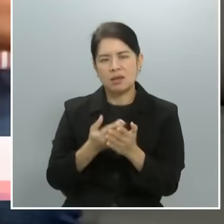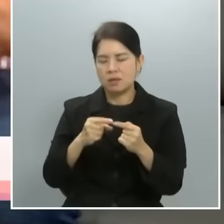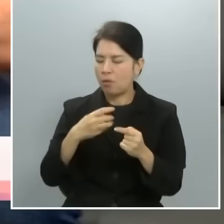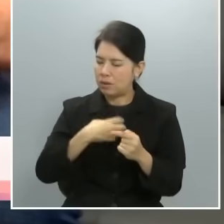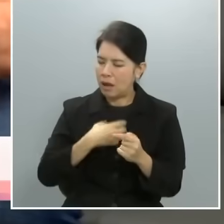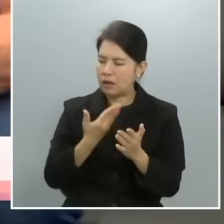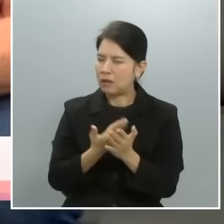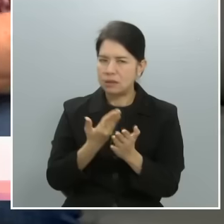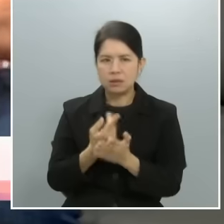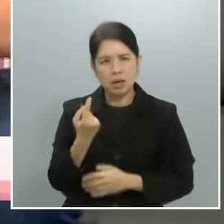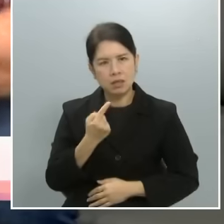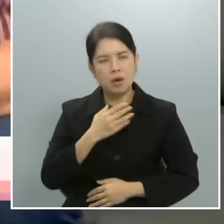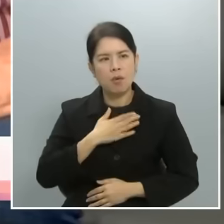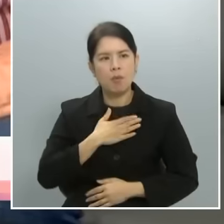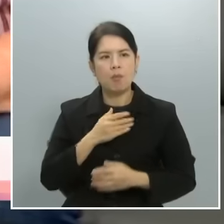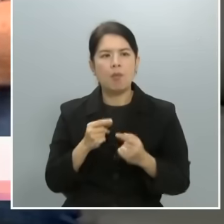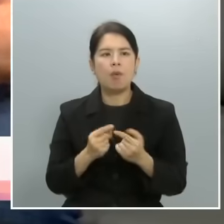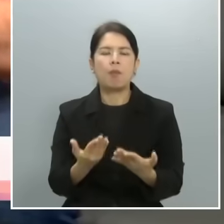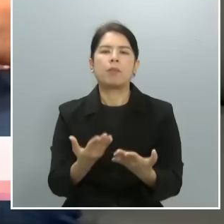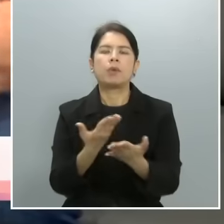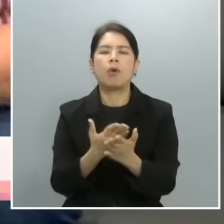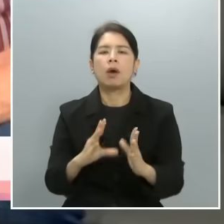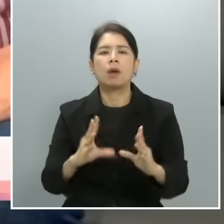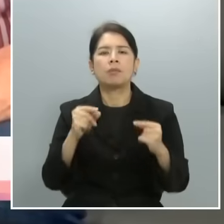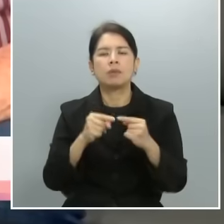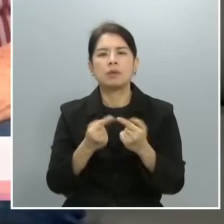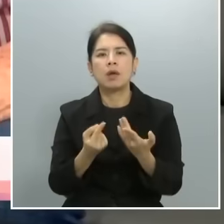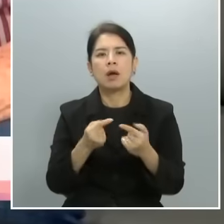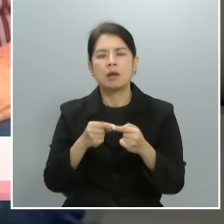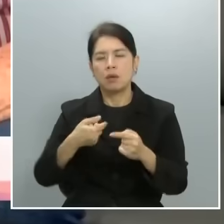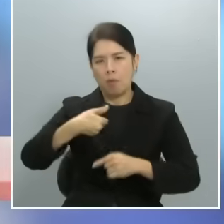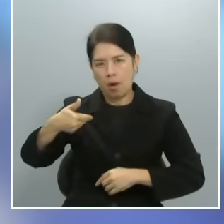ก็สุดท้ายที่ผมจะไม่มีเขายังจะเอาอีกหลังสุดยังขอผมไป5 ล้าน